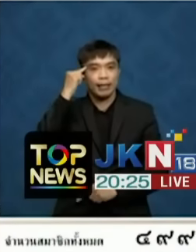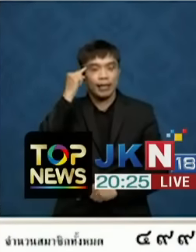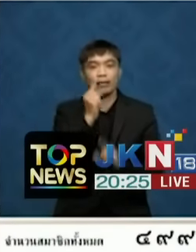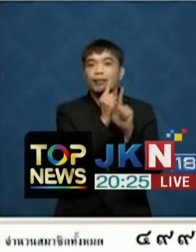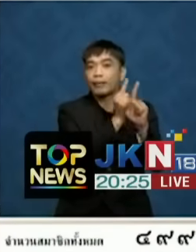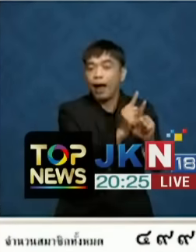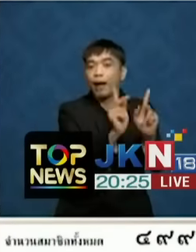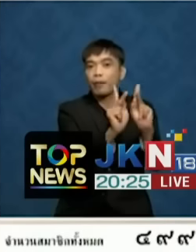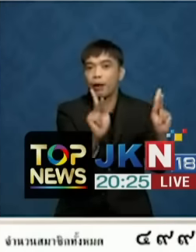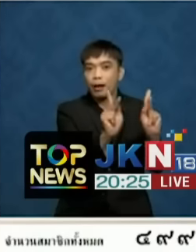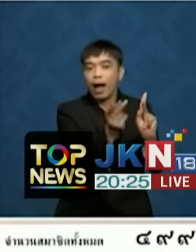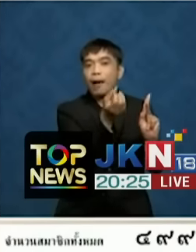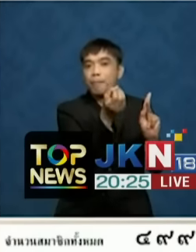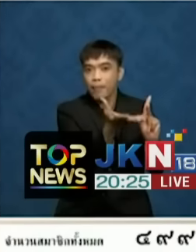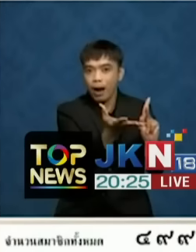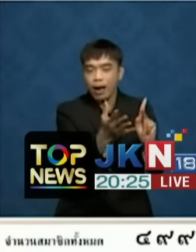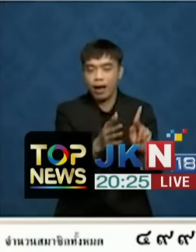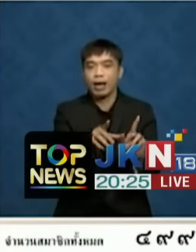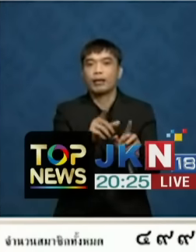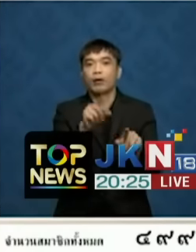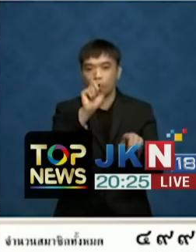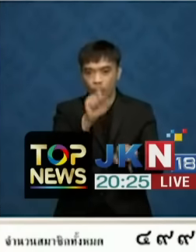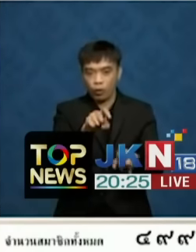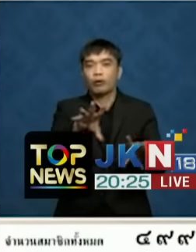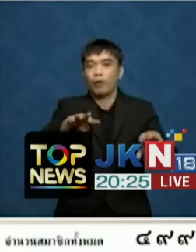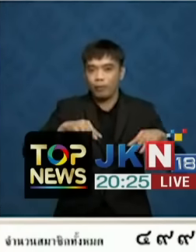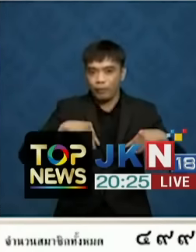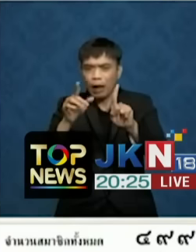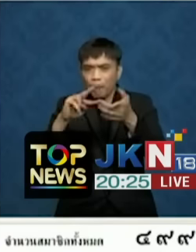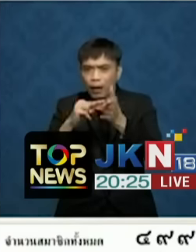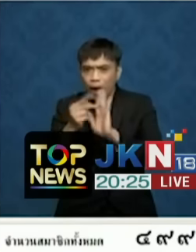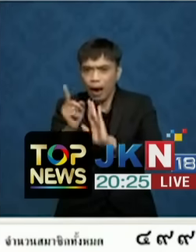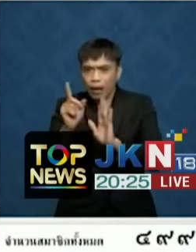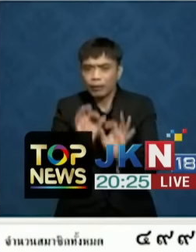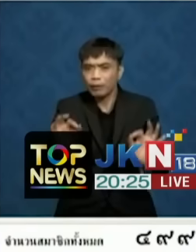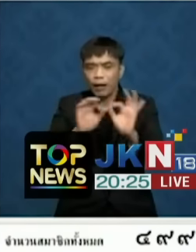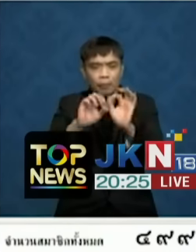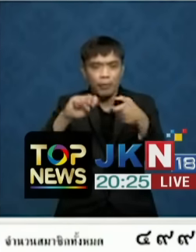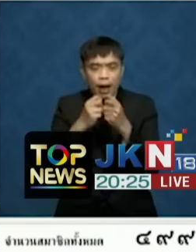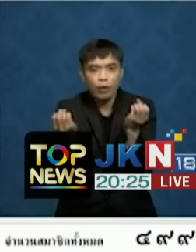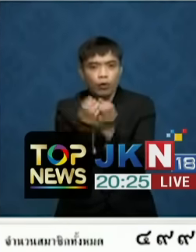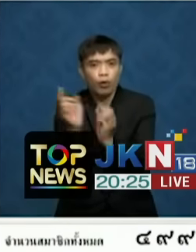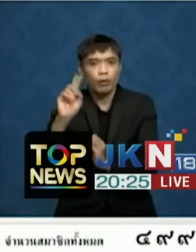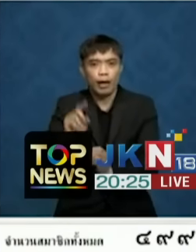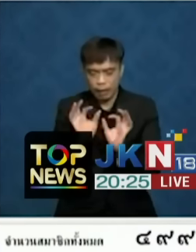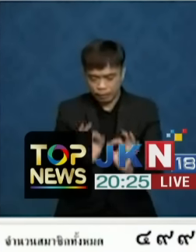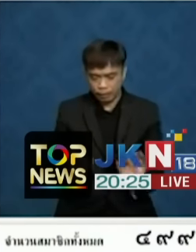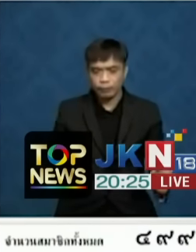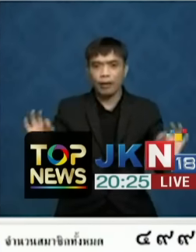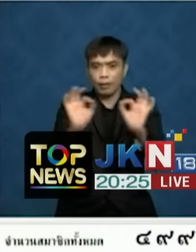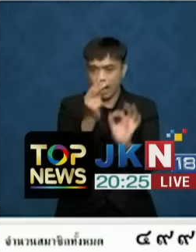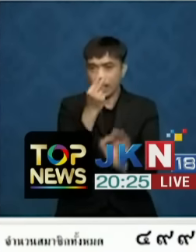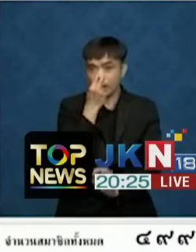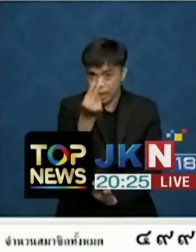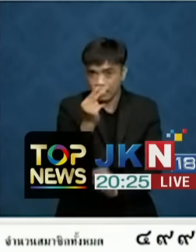การพิจารณาร่างพระราชบัญญัติงบประมาณรายจ่ายนะครับปี67นะฮะเอาของปี67มา 1.22